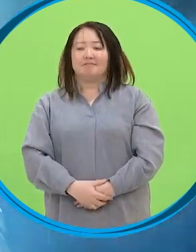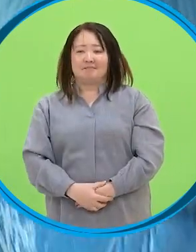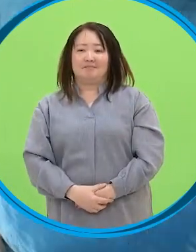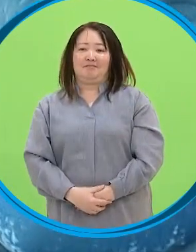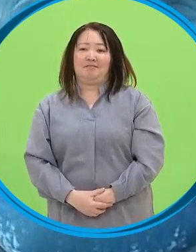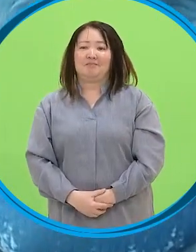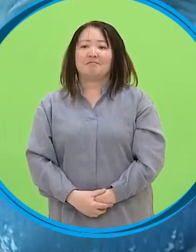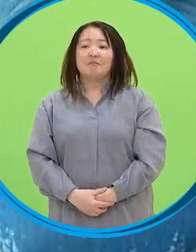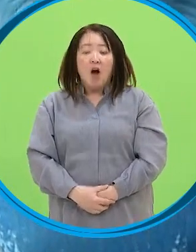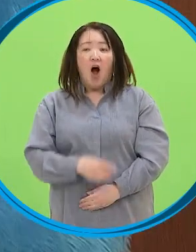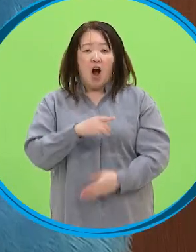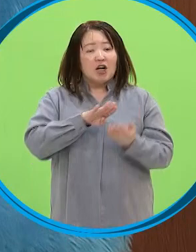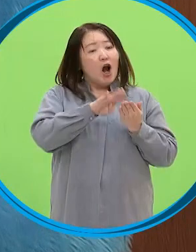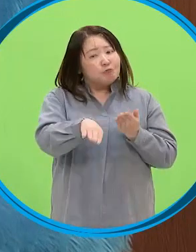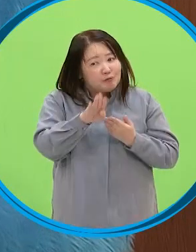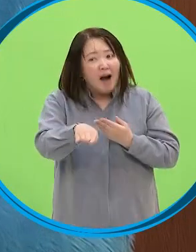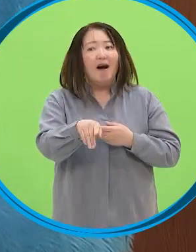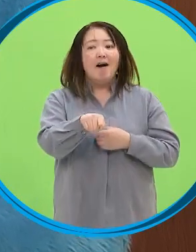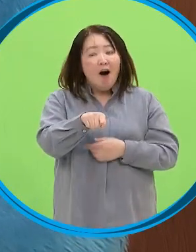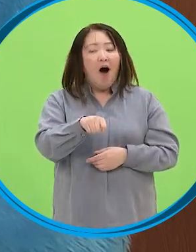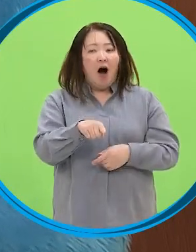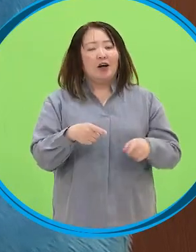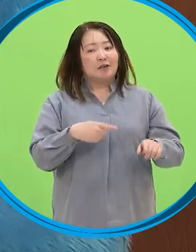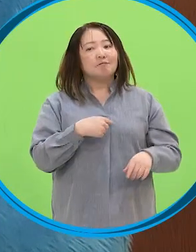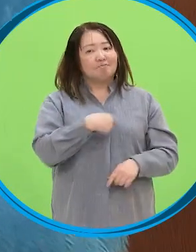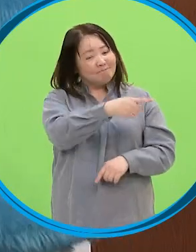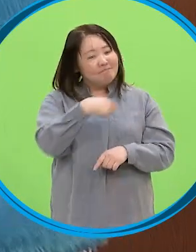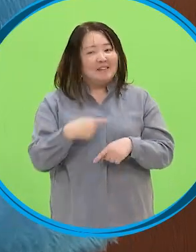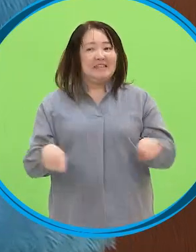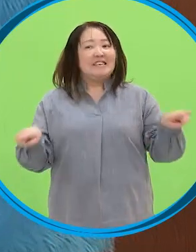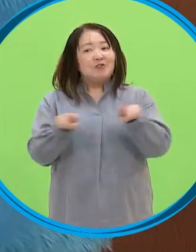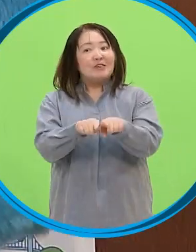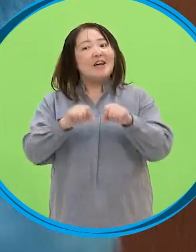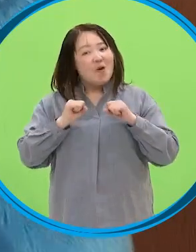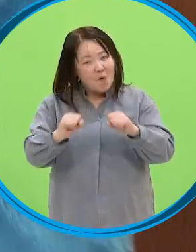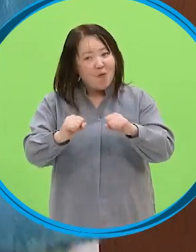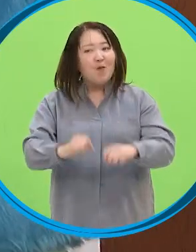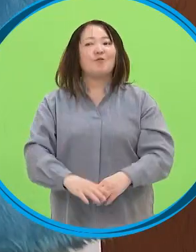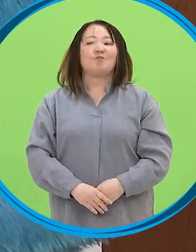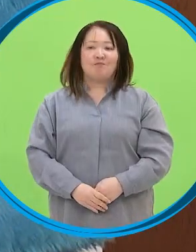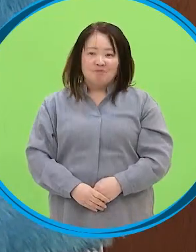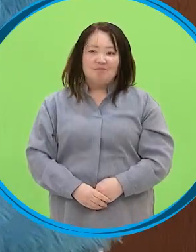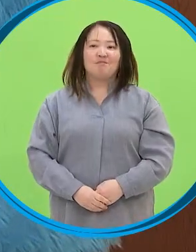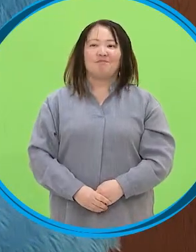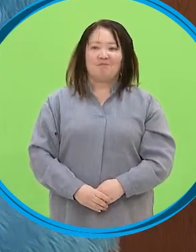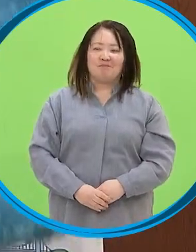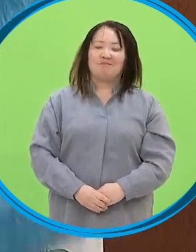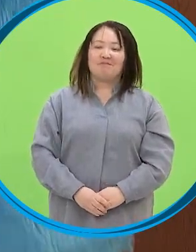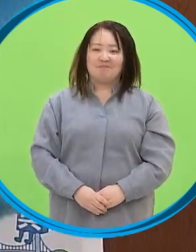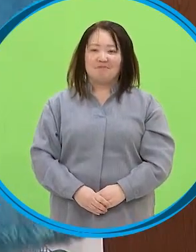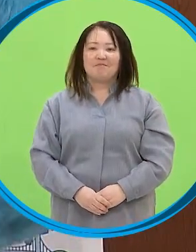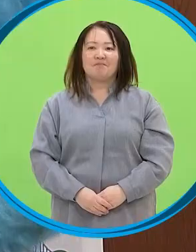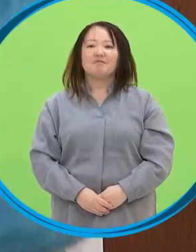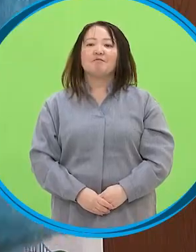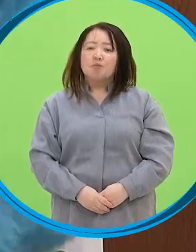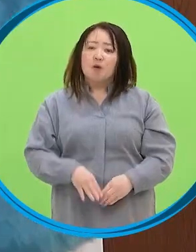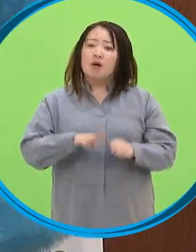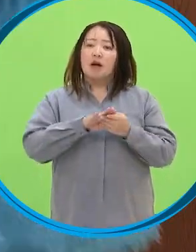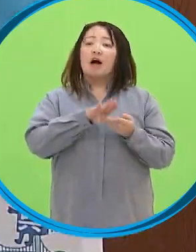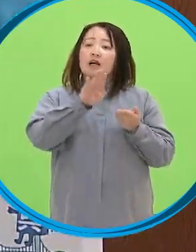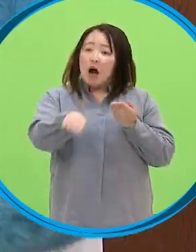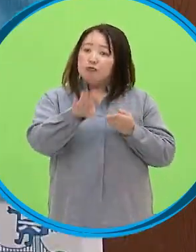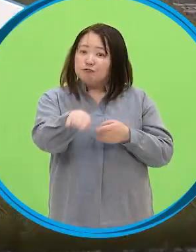持ってきてくれたんじゃね。あれは、これはクレシのカルタじゃね。一緒にやろうか。